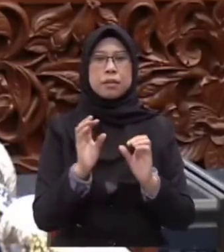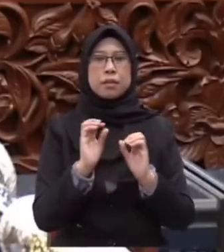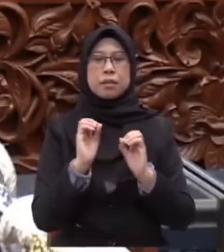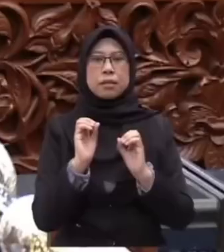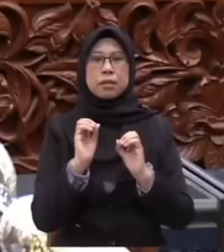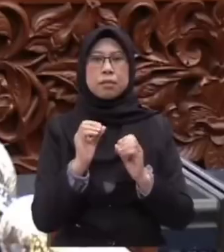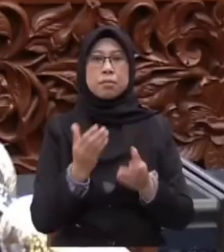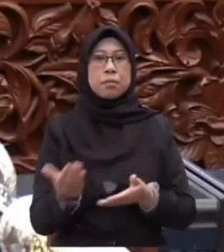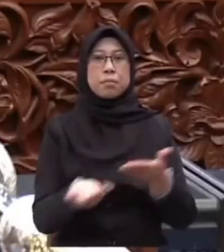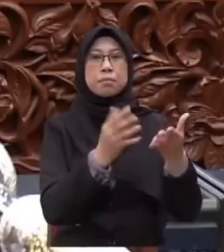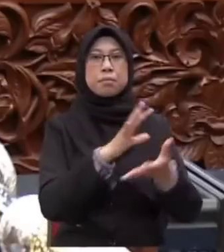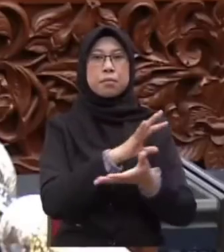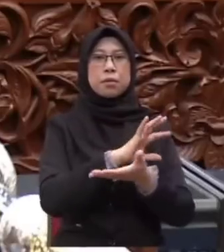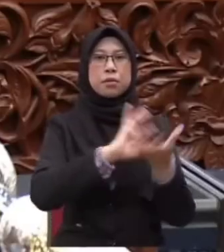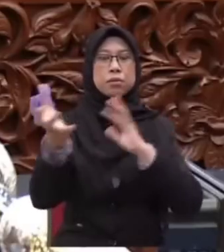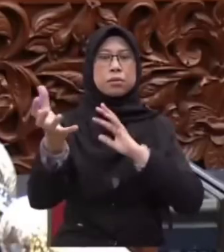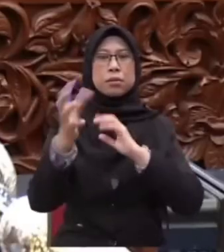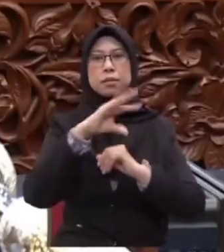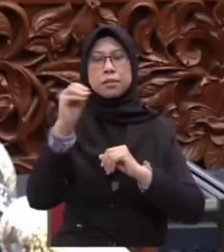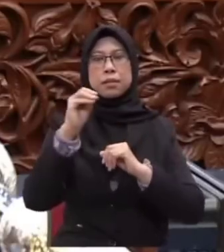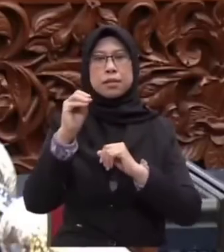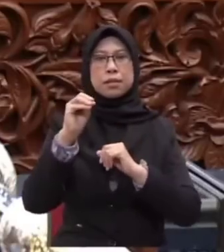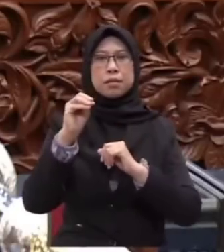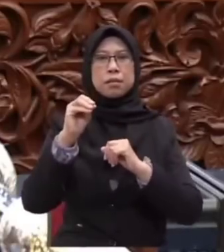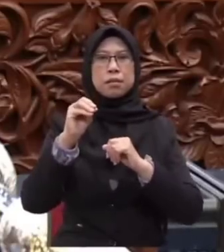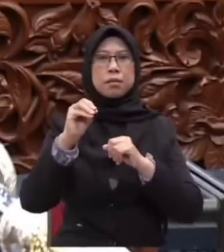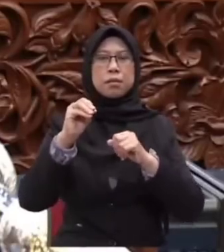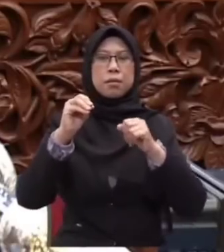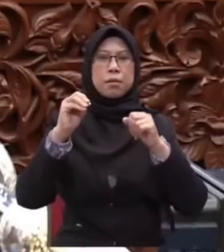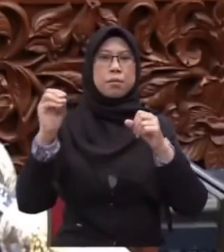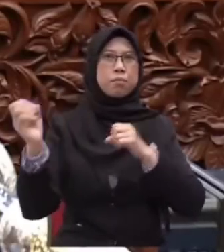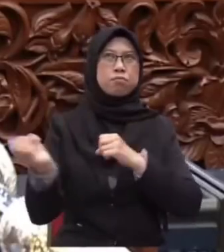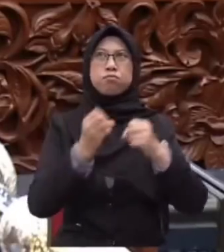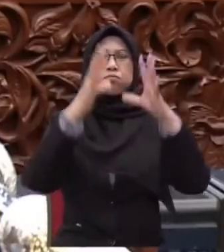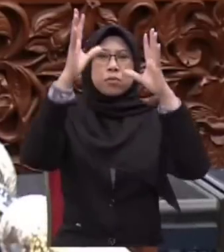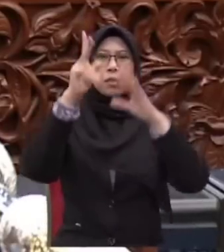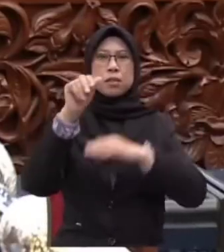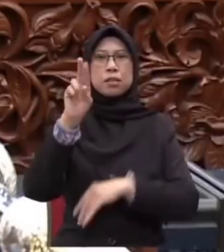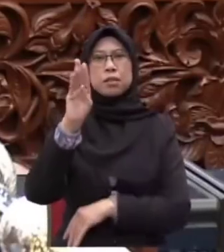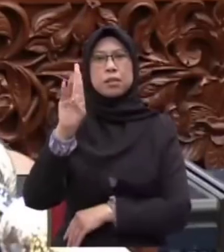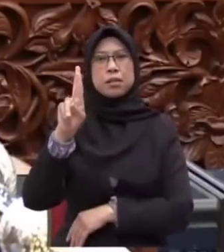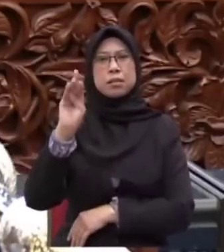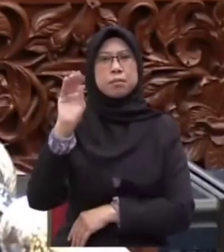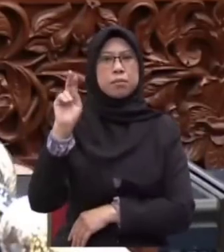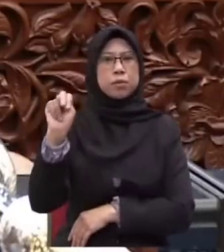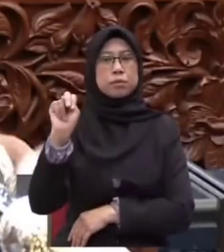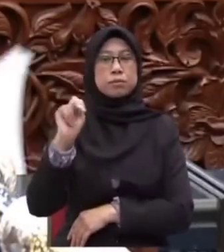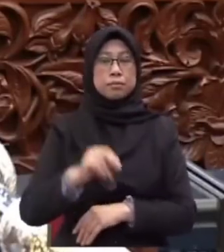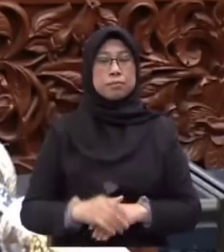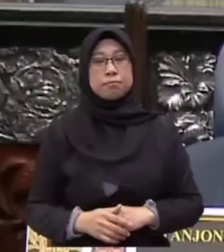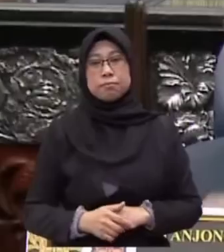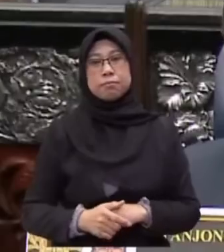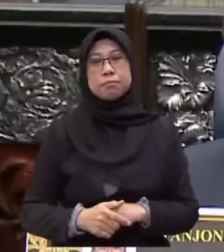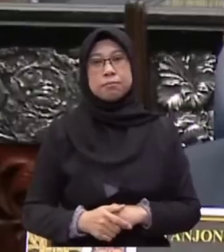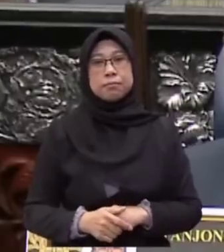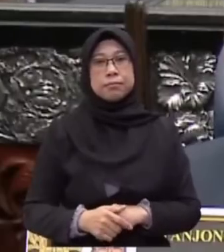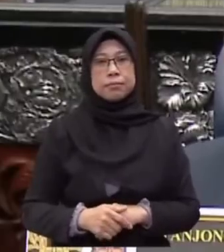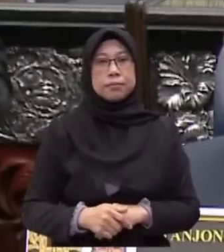kepada kerosakan dan pelepasan karbon yang tinggi dalam konteks negara kita. Terima kasih. Mohd